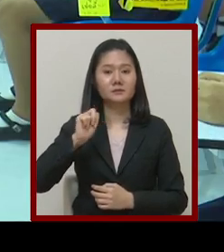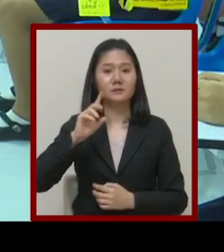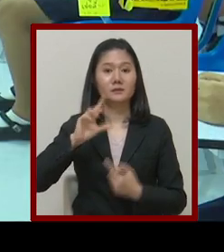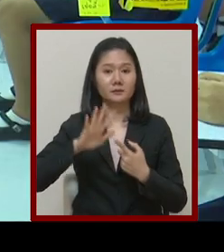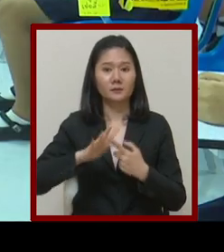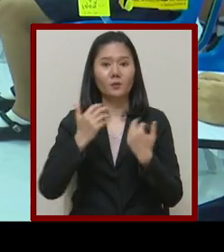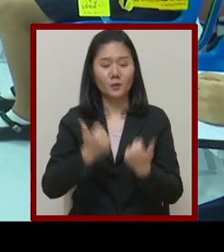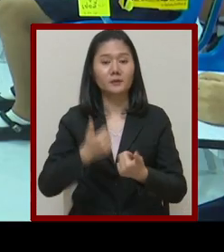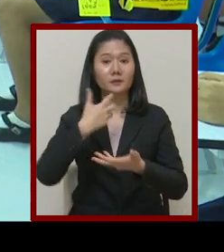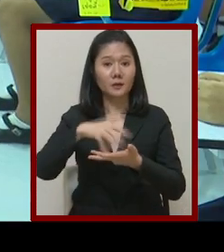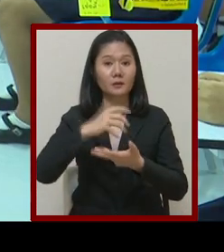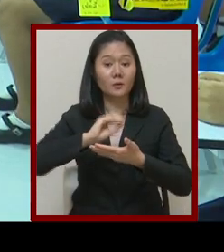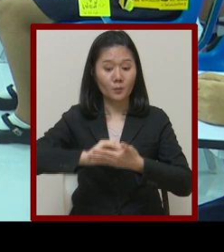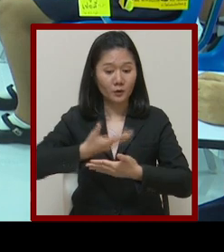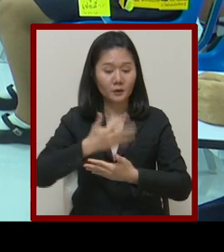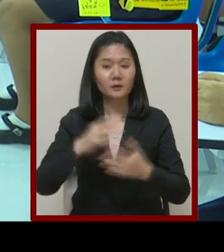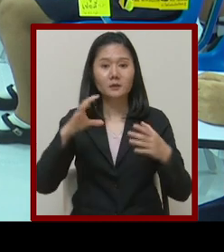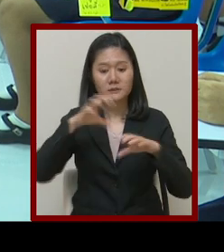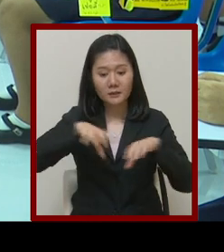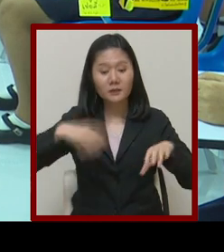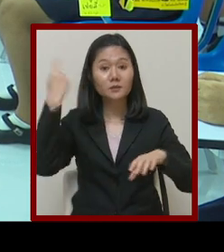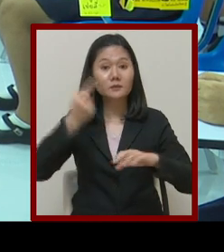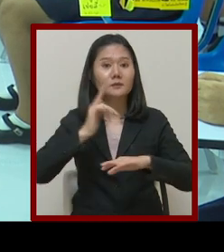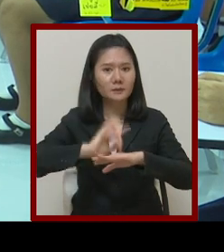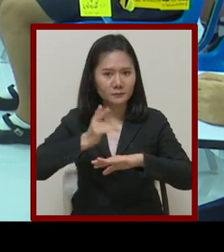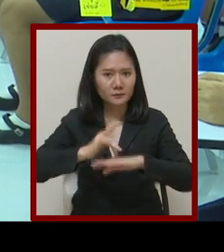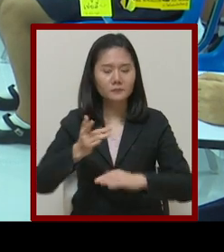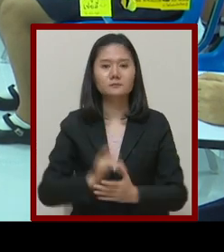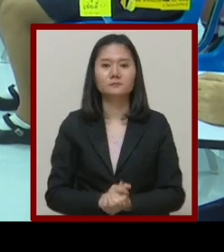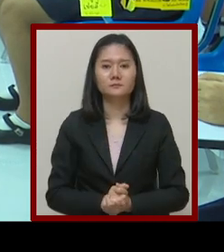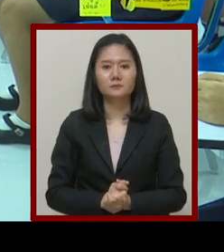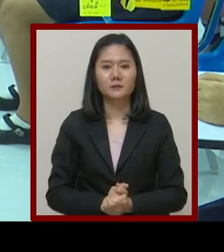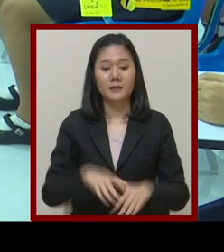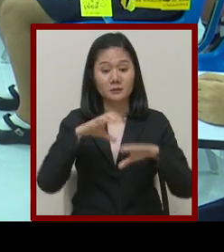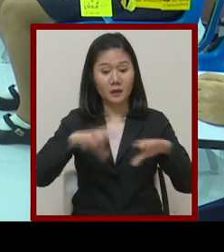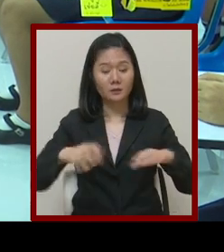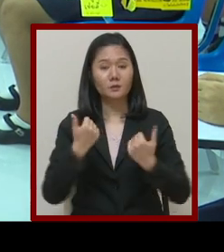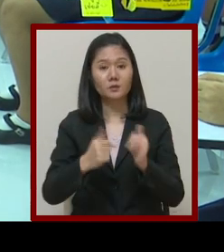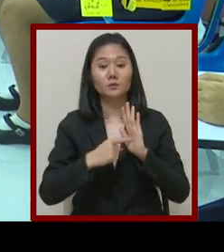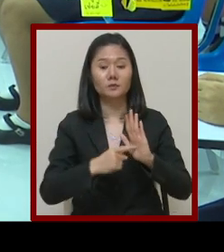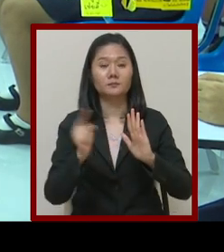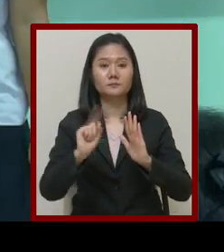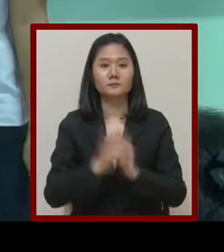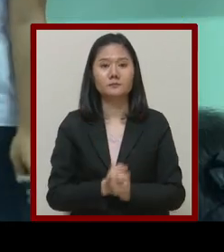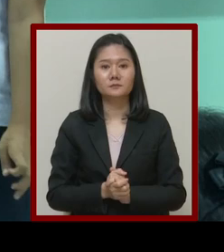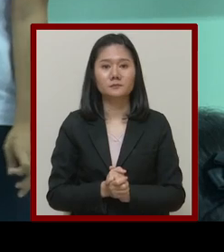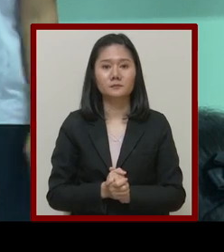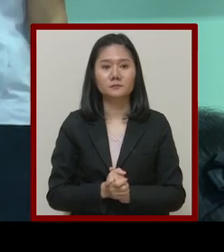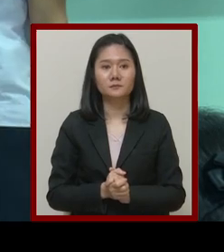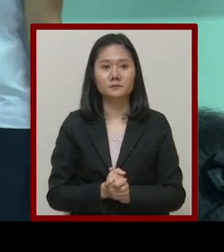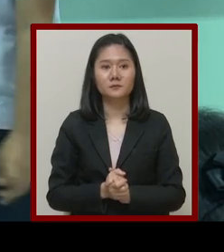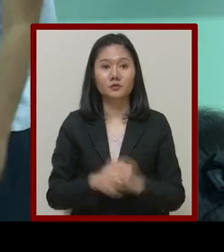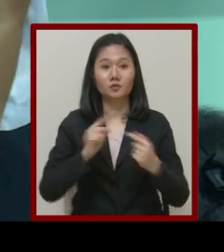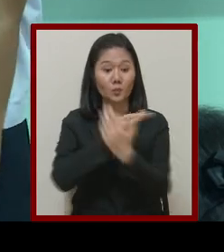มานำเสนอโปรแกรมแหล่งท่องเที่ยวธรรมชาติค่ะสถานที่ที่เรายกมาก็คือซีซันแซน